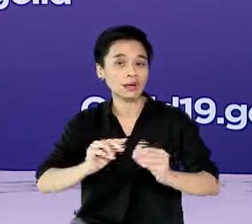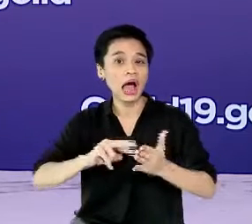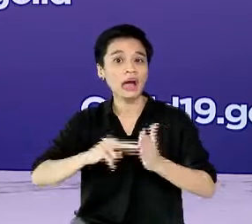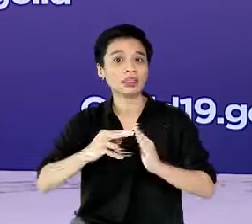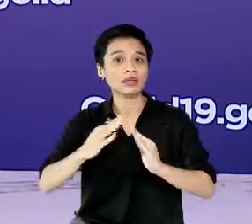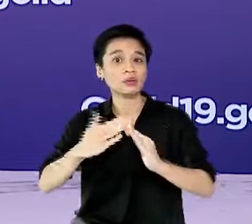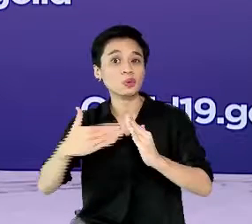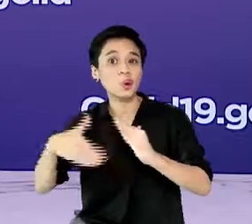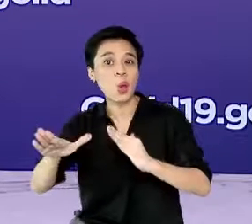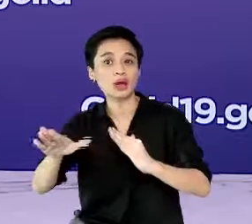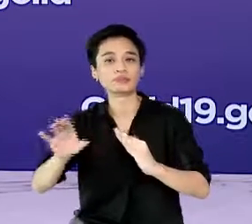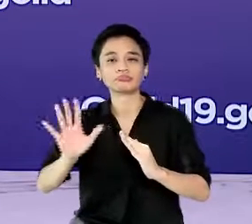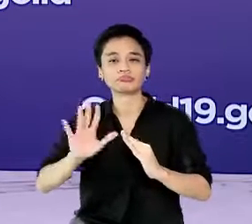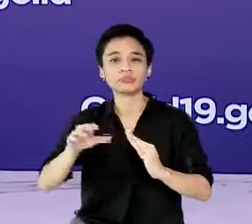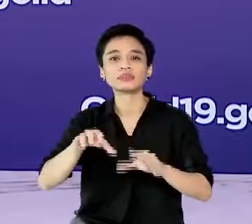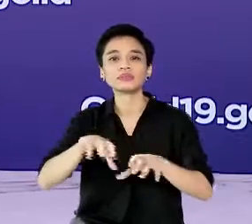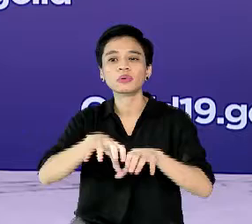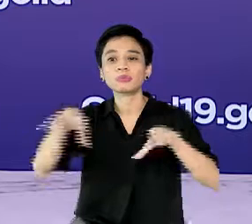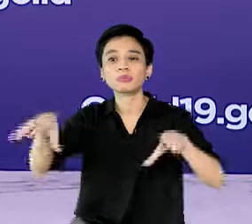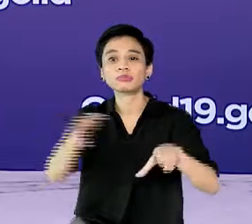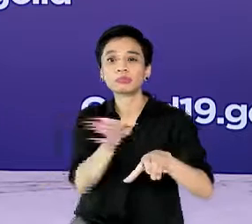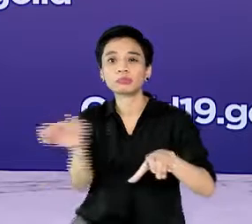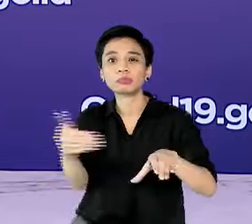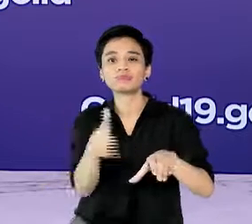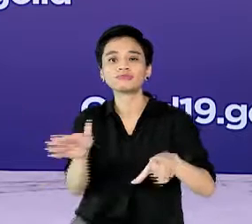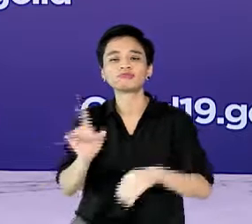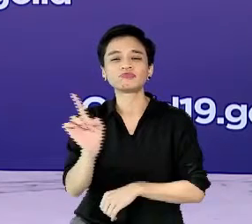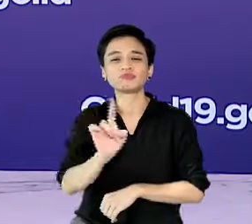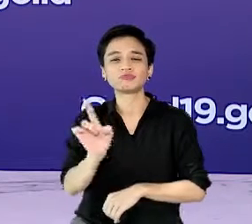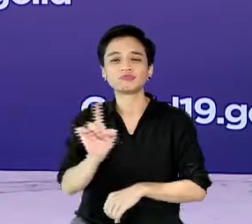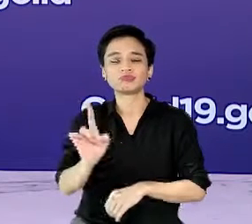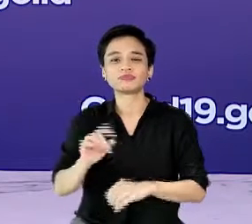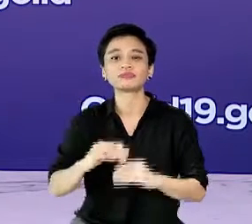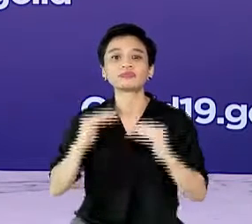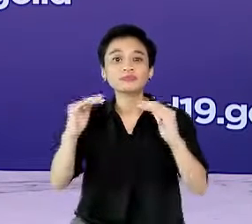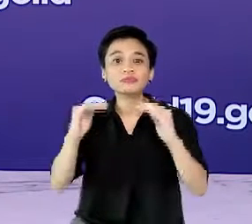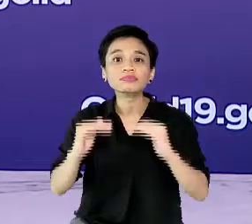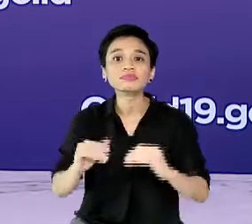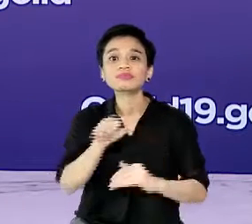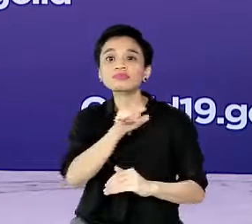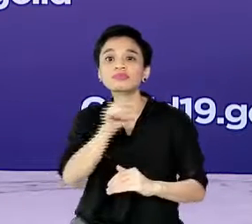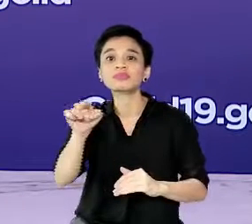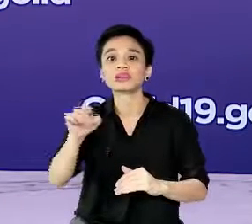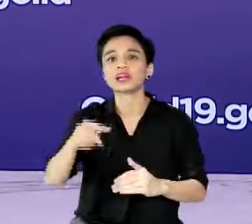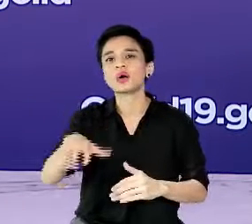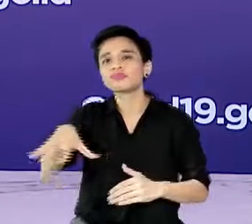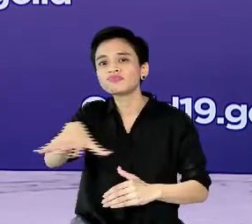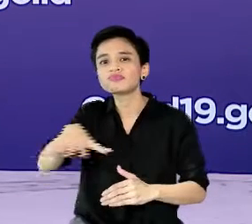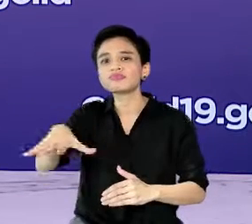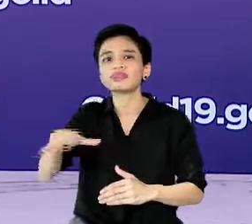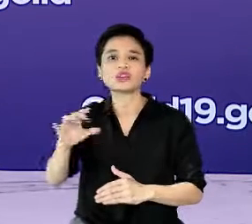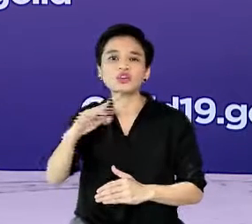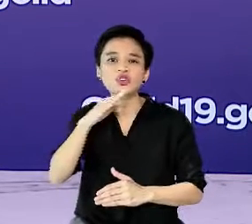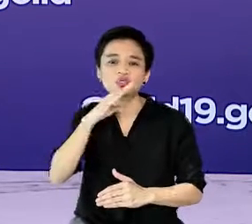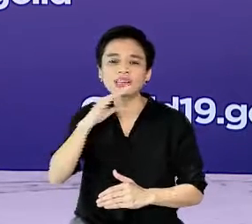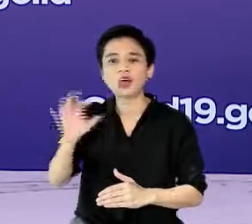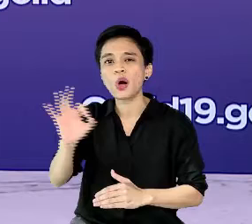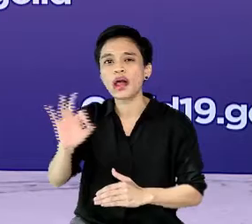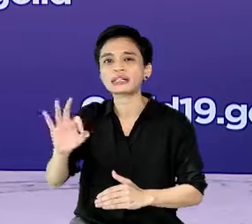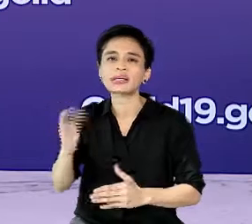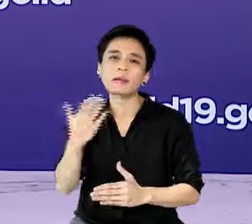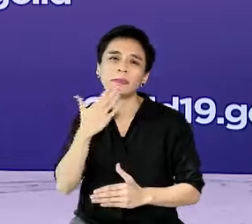mobilisasi ke daerah lainnya Hai selanjutnya kegiatan belajar-mengajar di zona kuning dan orange